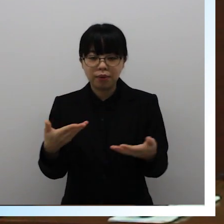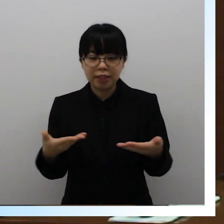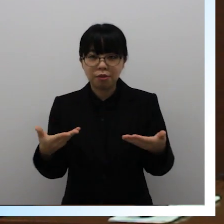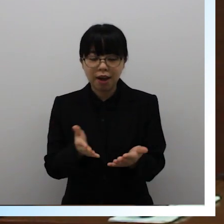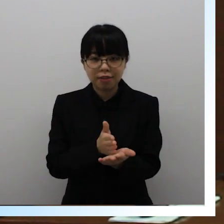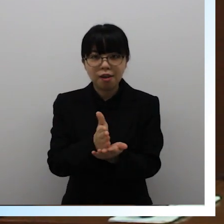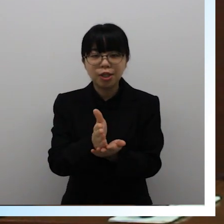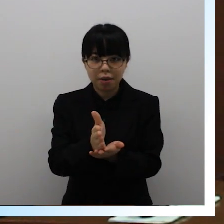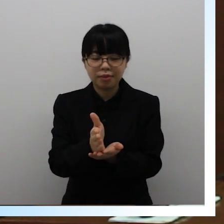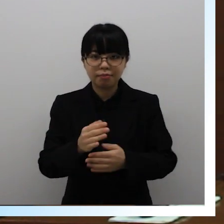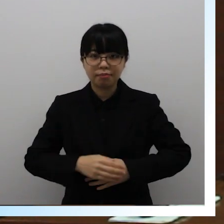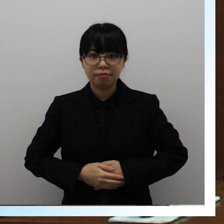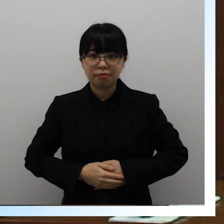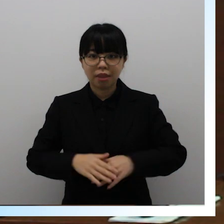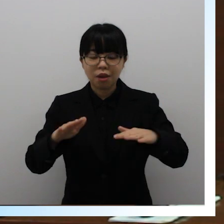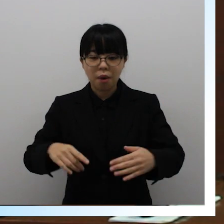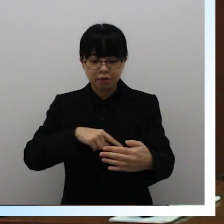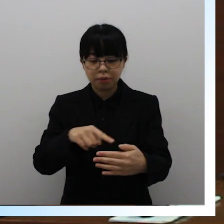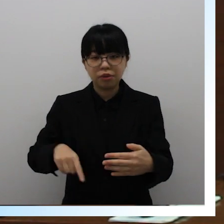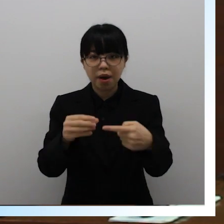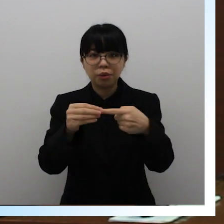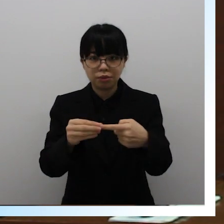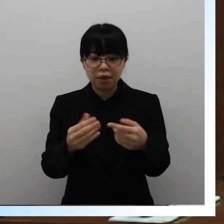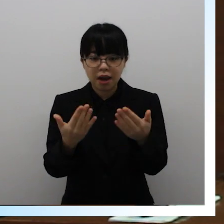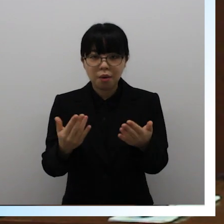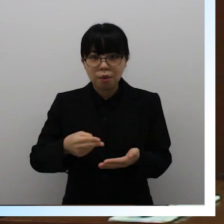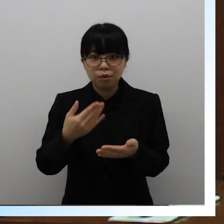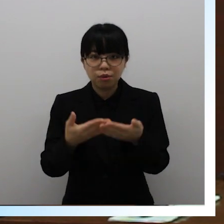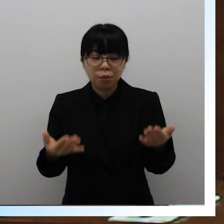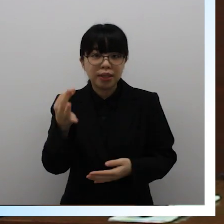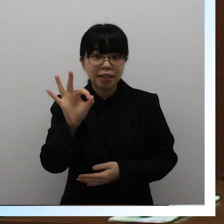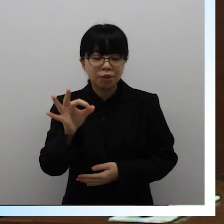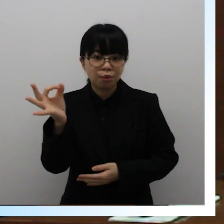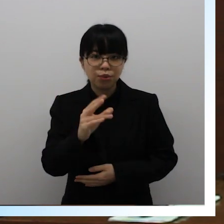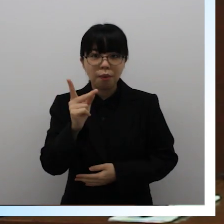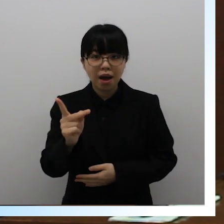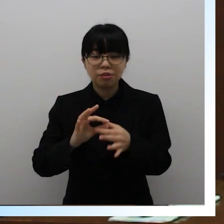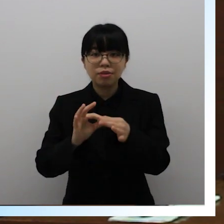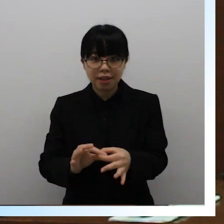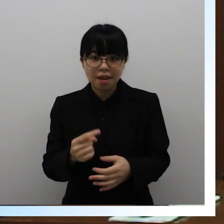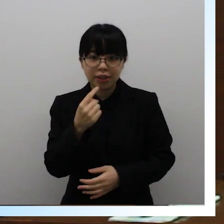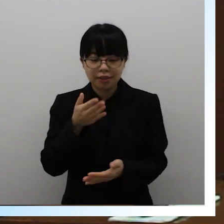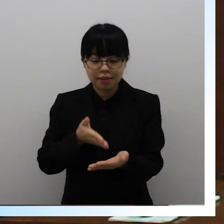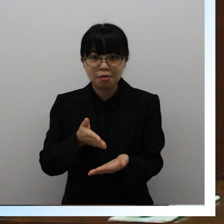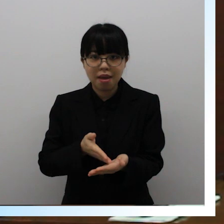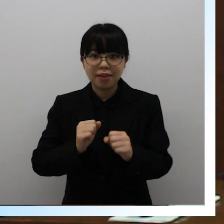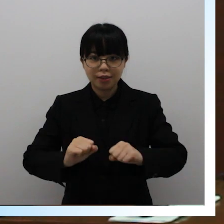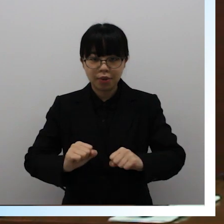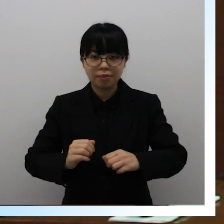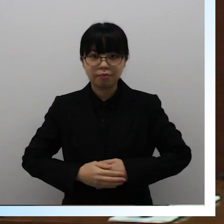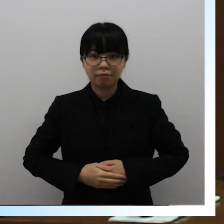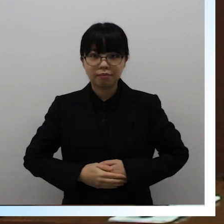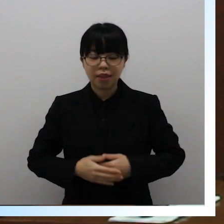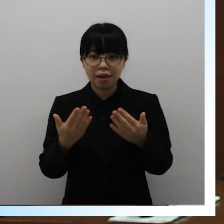今日はそのうちの一つ、給食費の無償化について私からご説明をいたします。学校給食費の無償化につい